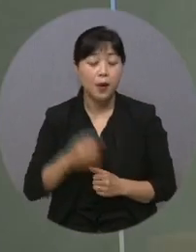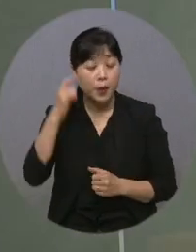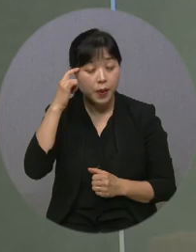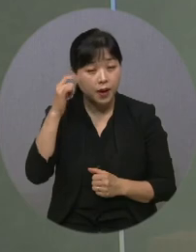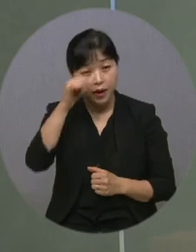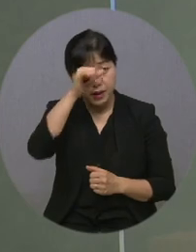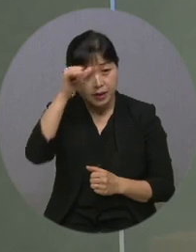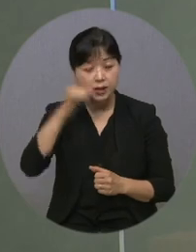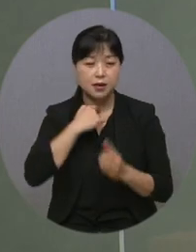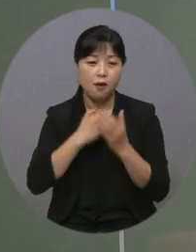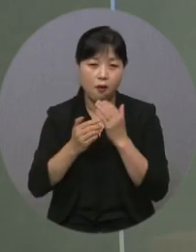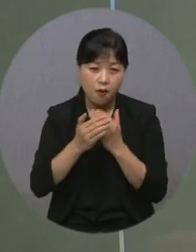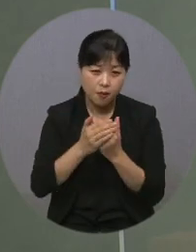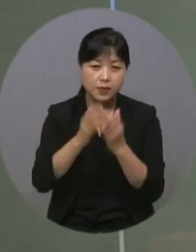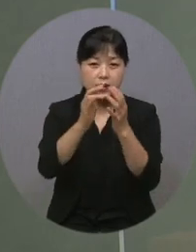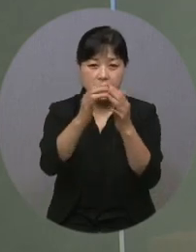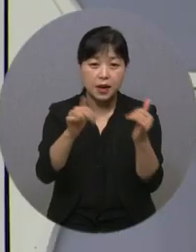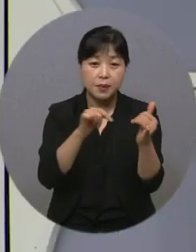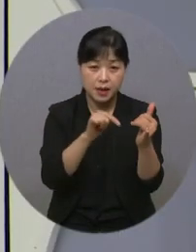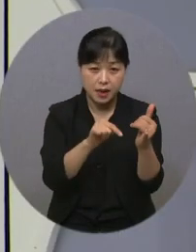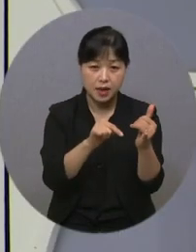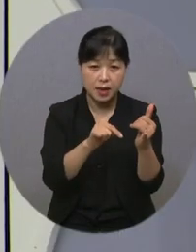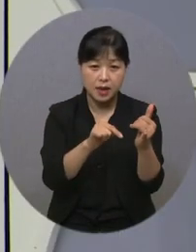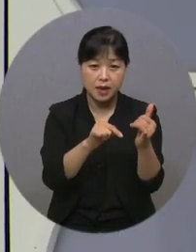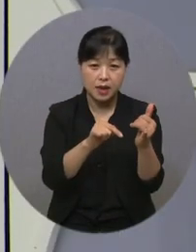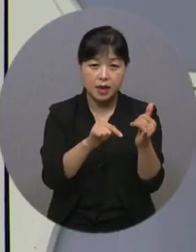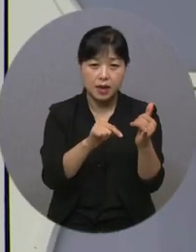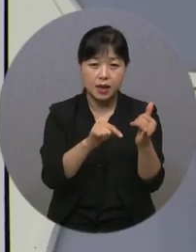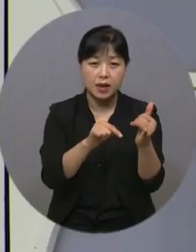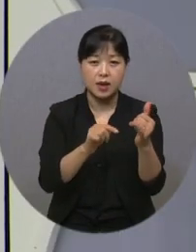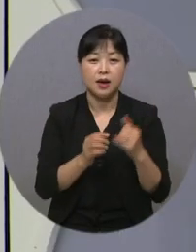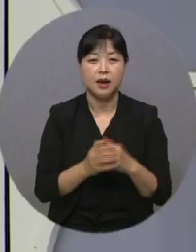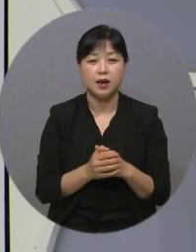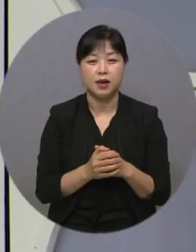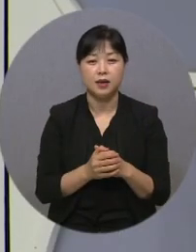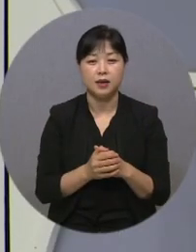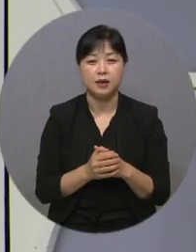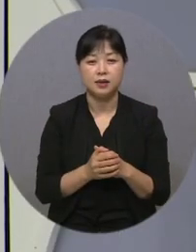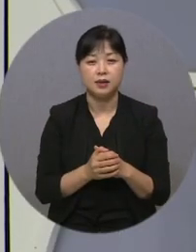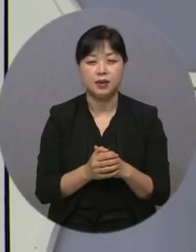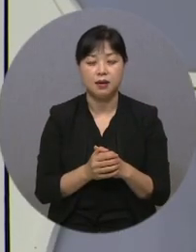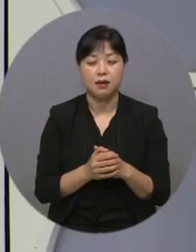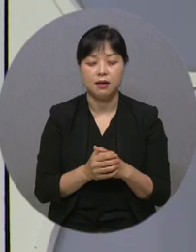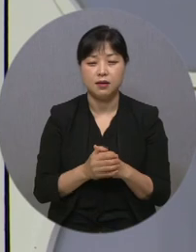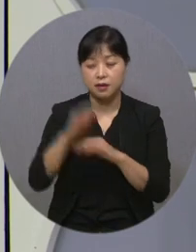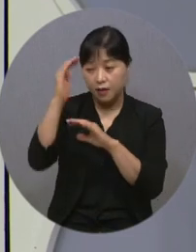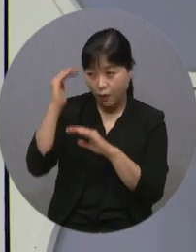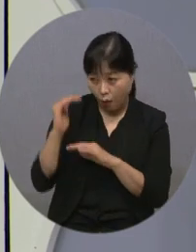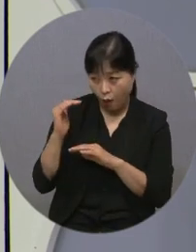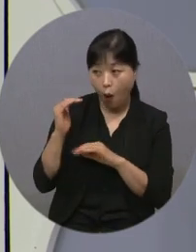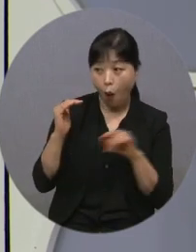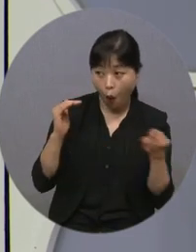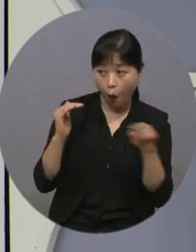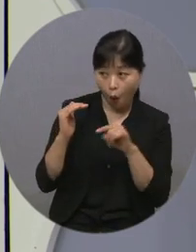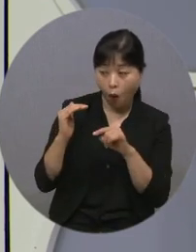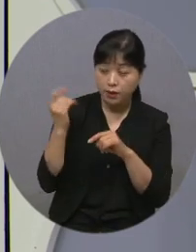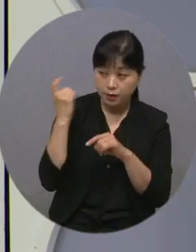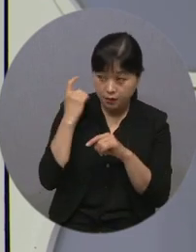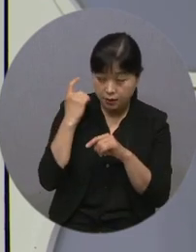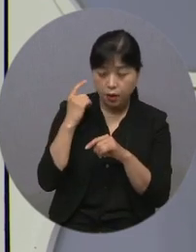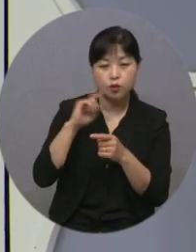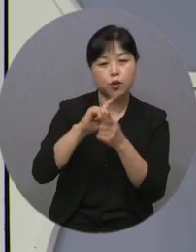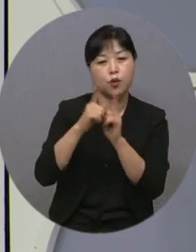인생을 겪어본 사람에게 그거를 말하자면 들으니까 공감대를 서로 만들어내는 거죠.